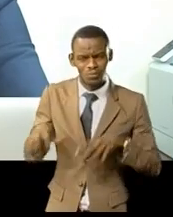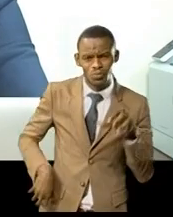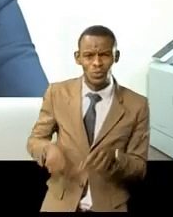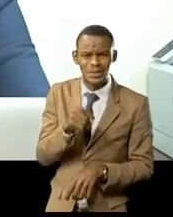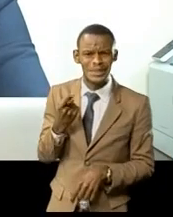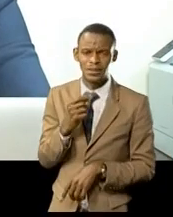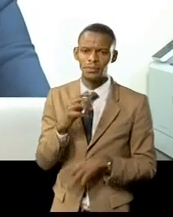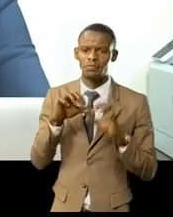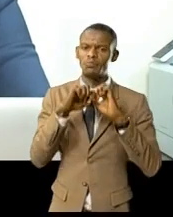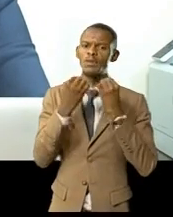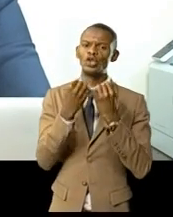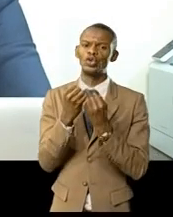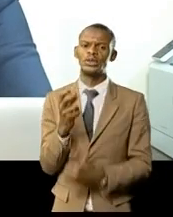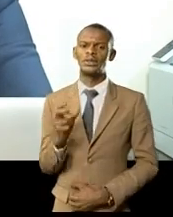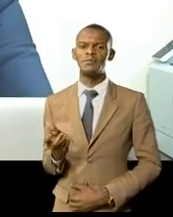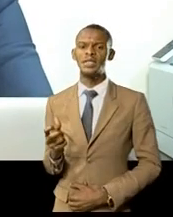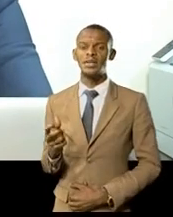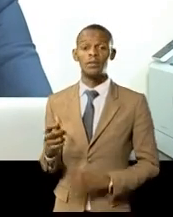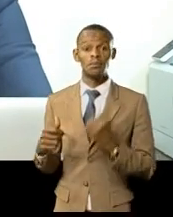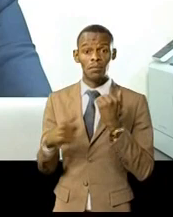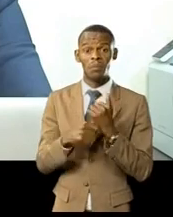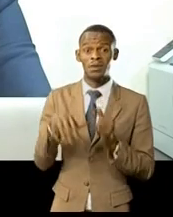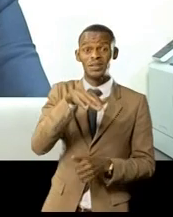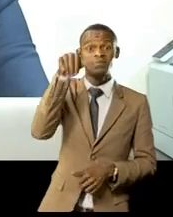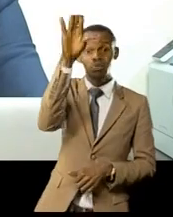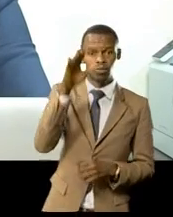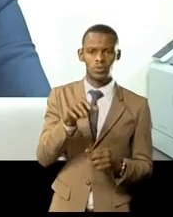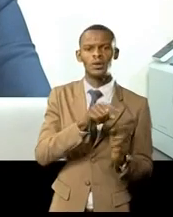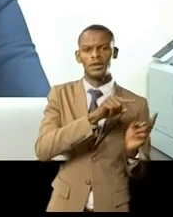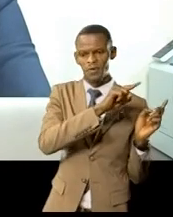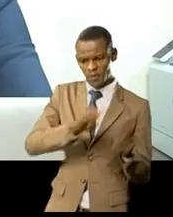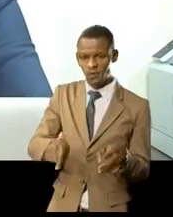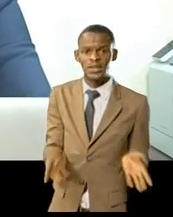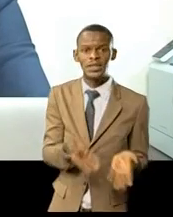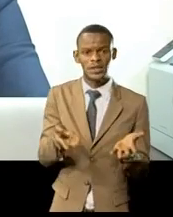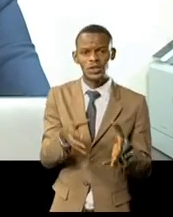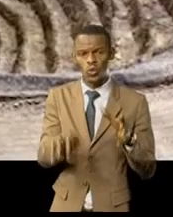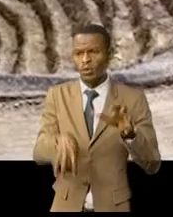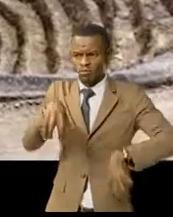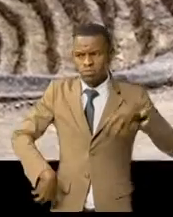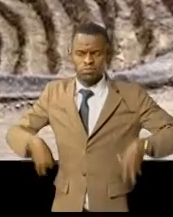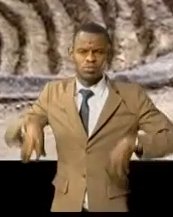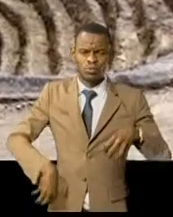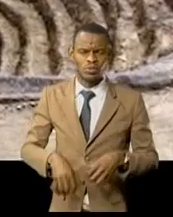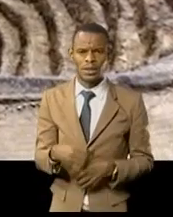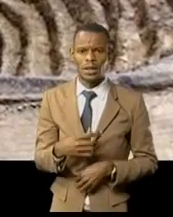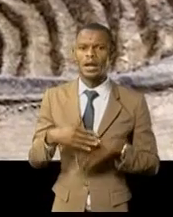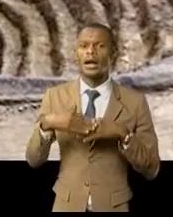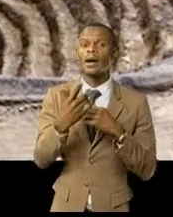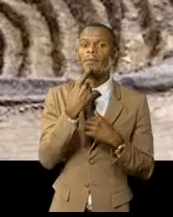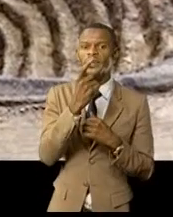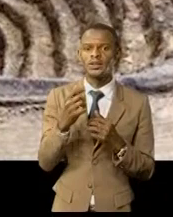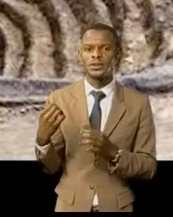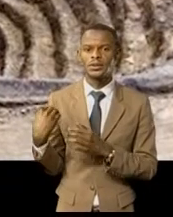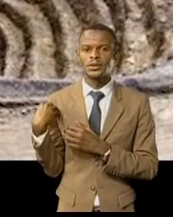sujets étrangers. Des personnes de mauvaise foi essayent de faire porter le chapeau aux